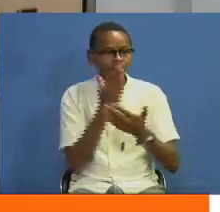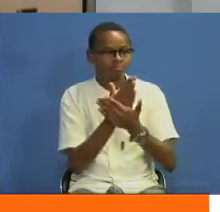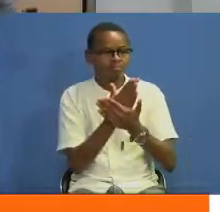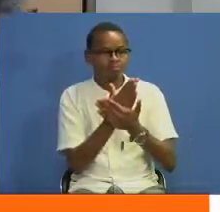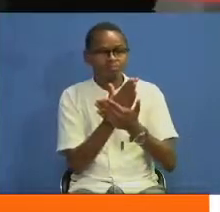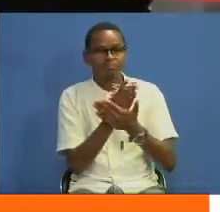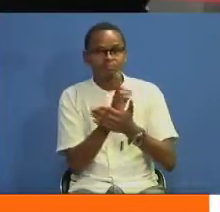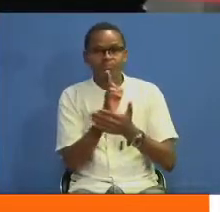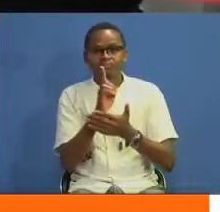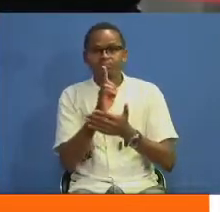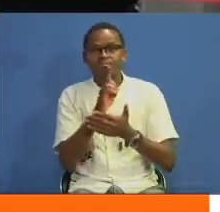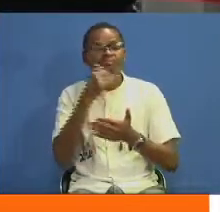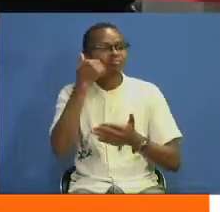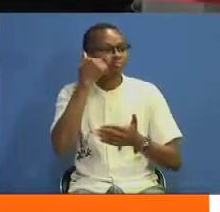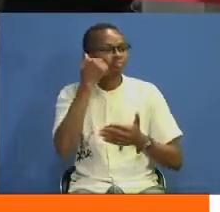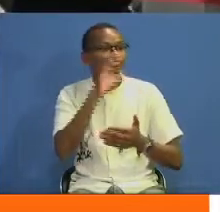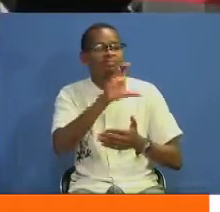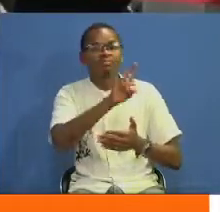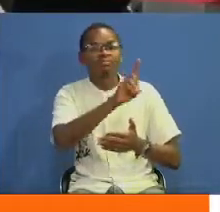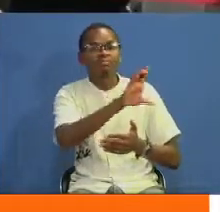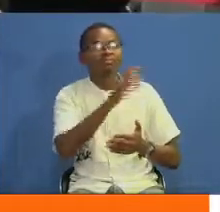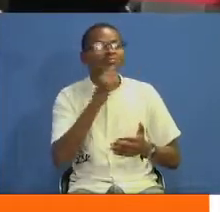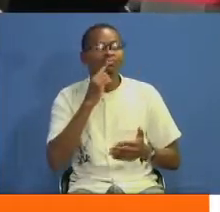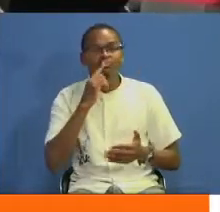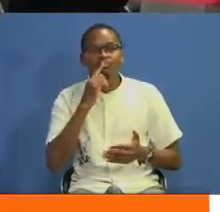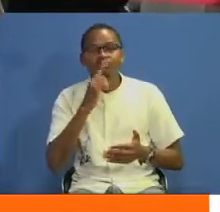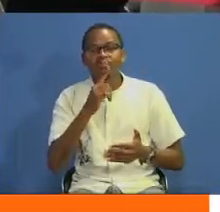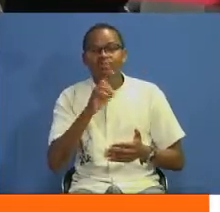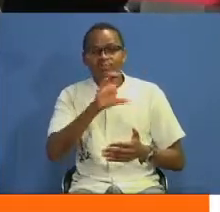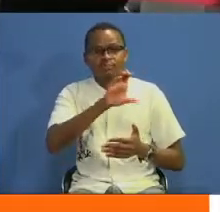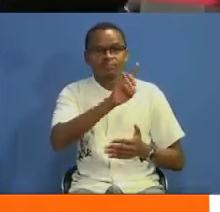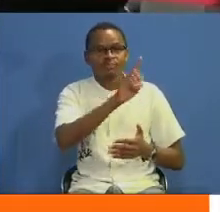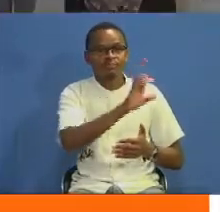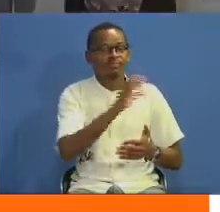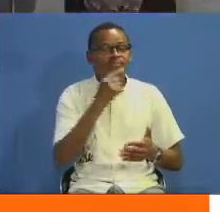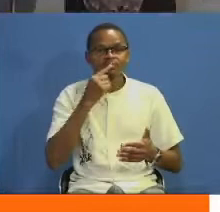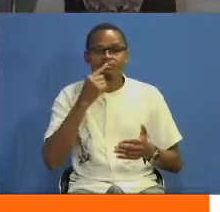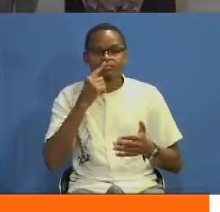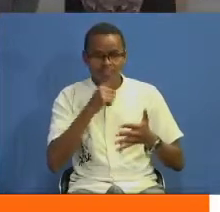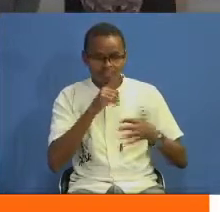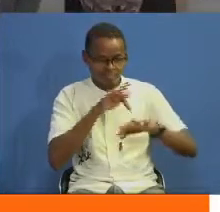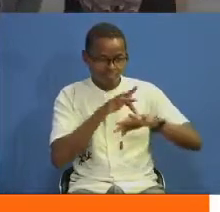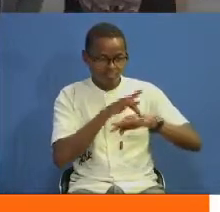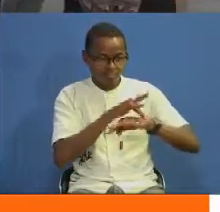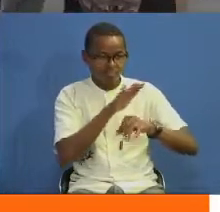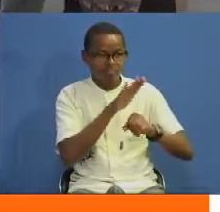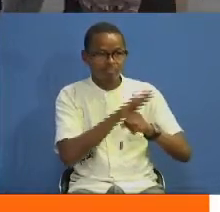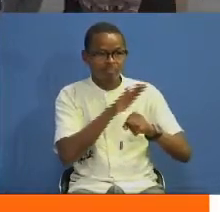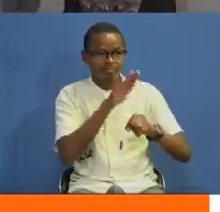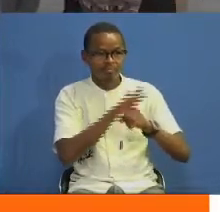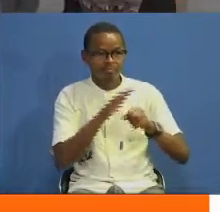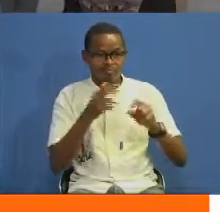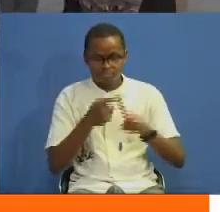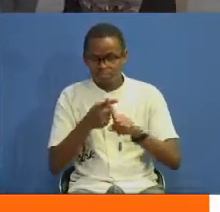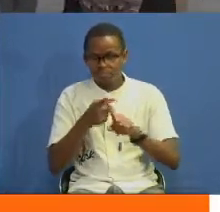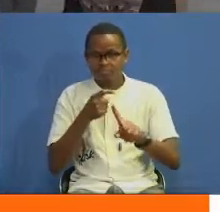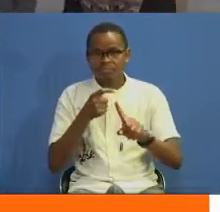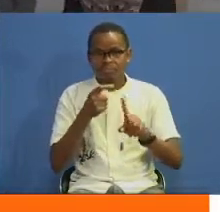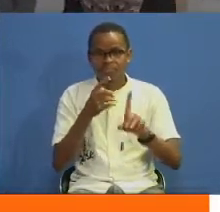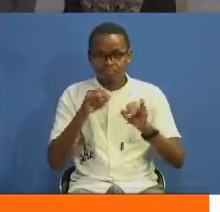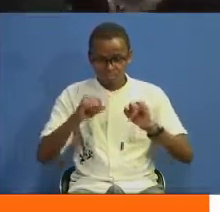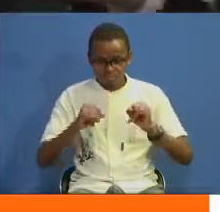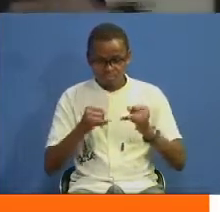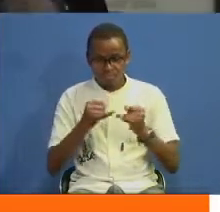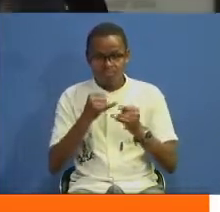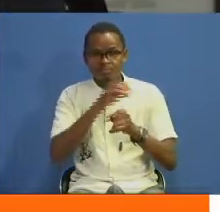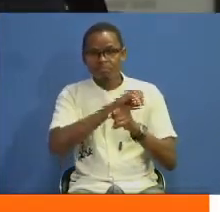kuzuia magonjwa CDC kimeeleza. CDC imesema maambukizi makubwa yanayotokana na aina mpya ya